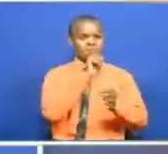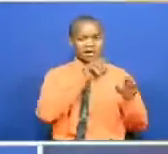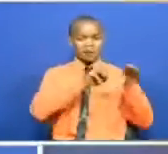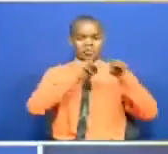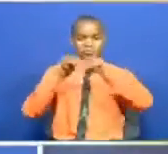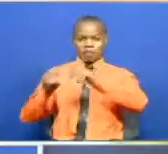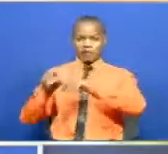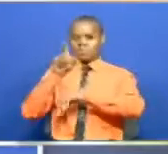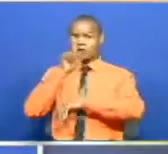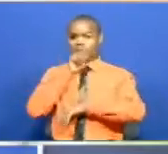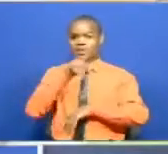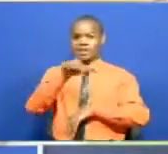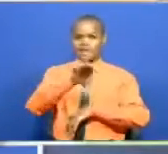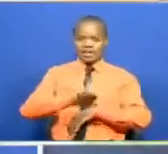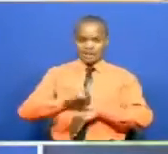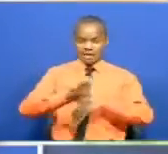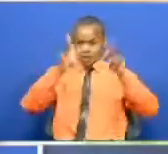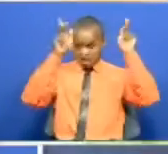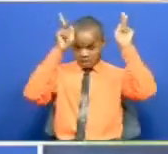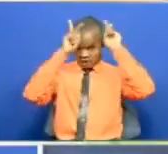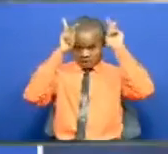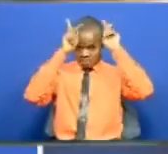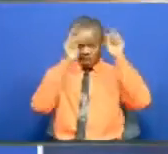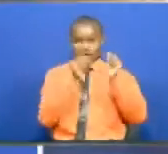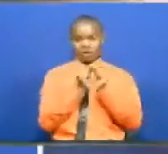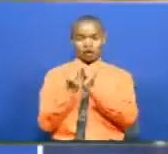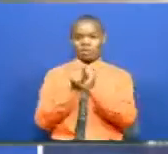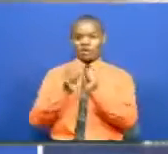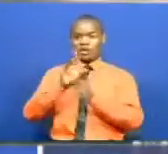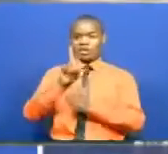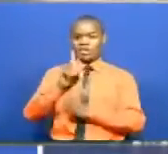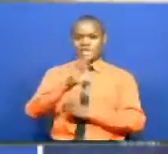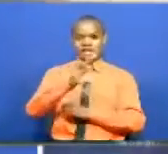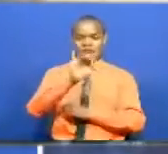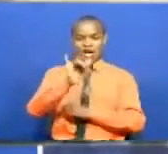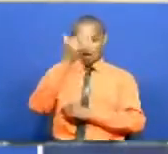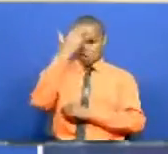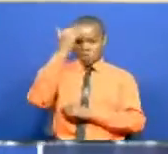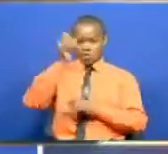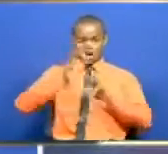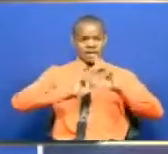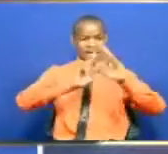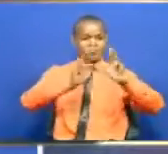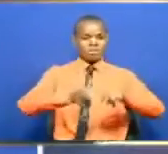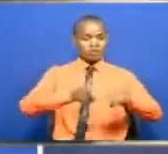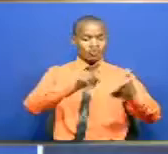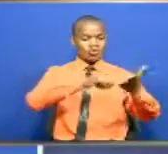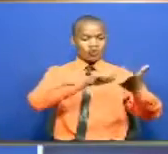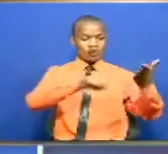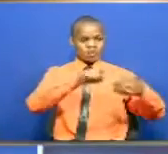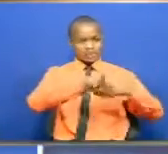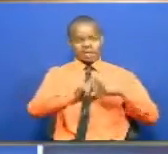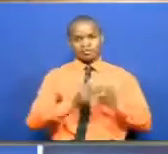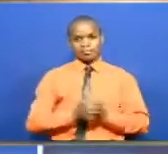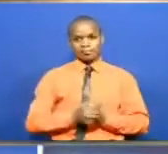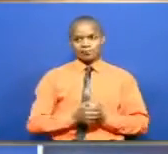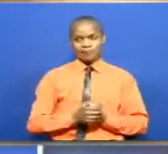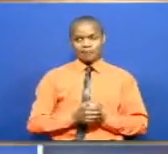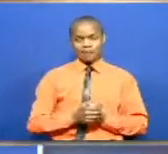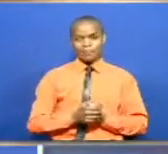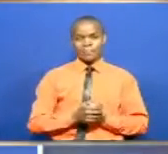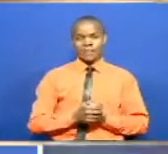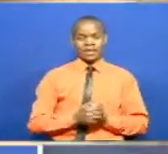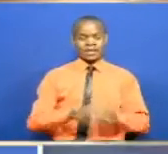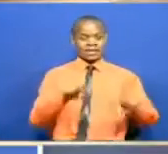idara ya upelelezi wa jinai akidaiwa kuwa halihitajika kuandikisha taarifa kwa kosa hilo. Hata hivyo, alikesha usiku kucha